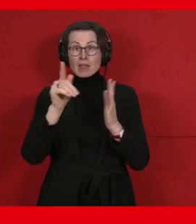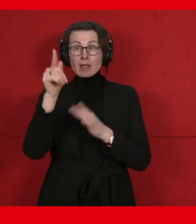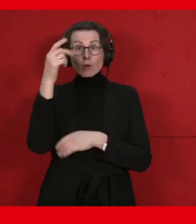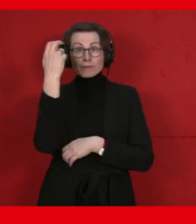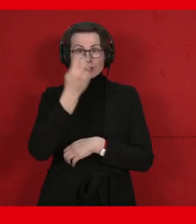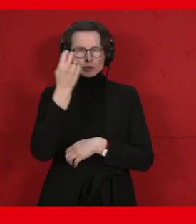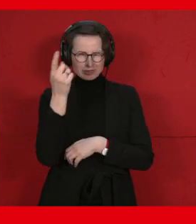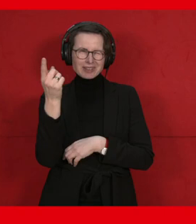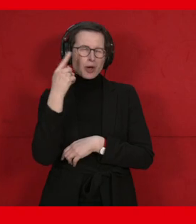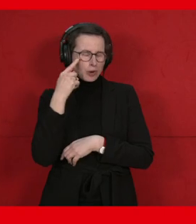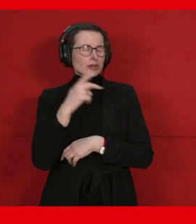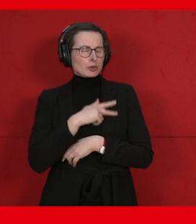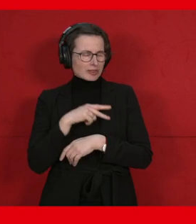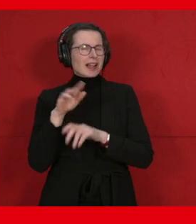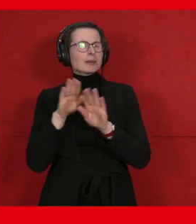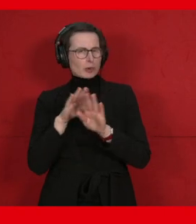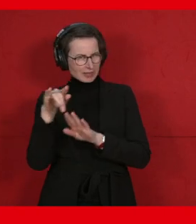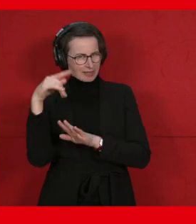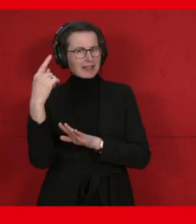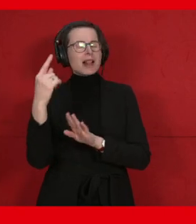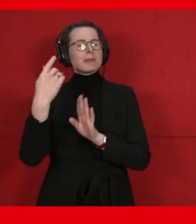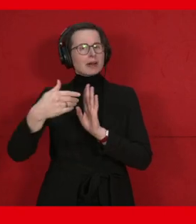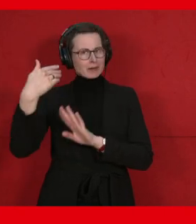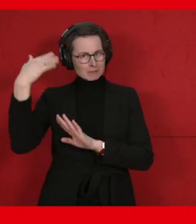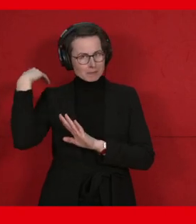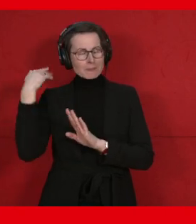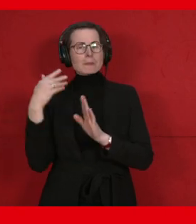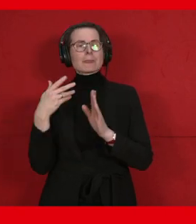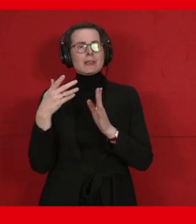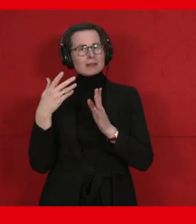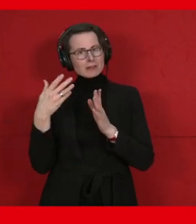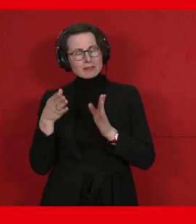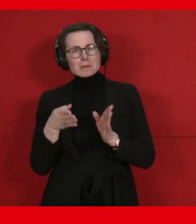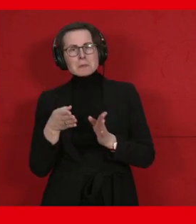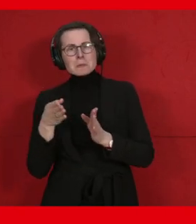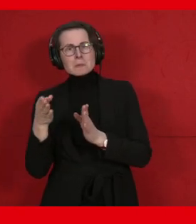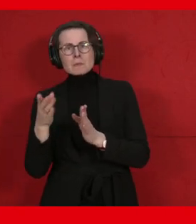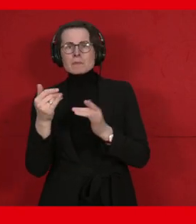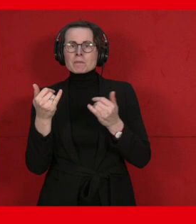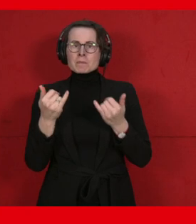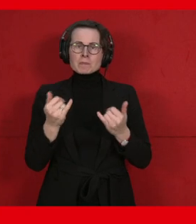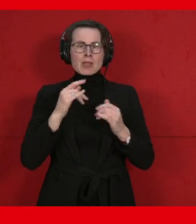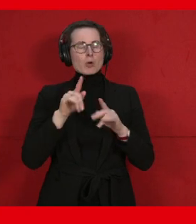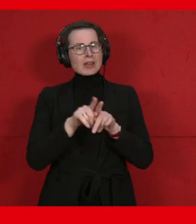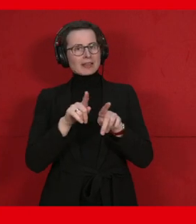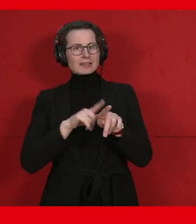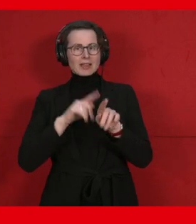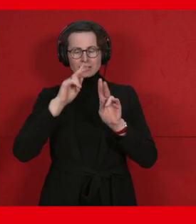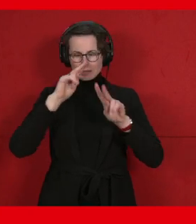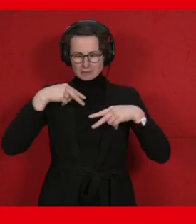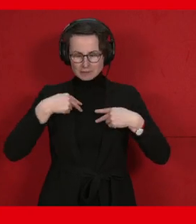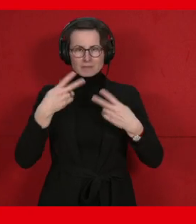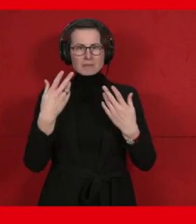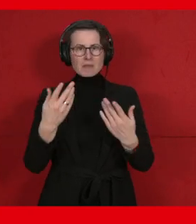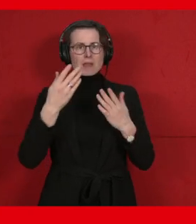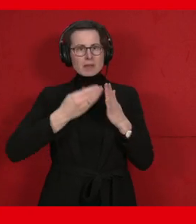als Sozialdemokratie selbst bestellt hat, im Zweifel mit der Bereitschaft zu versehen, in Frage zu stellen, damit das Ganze nach